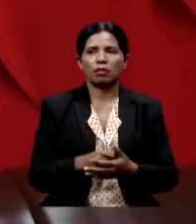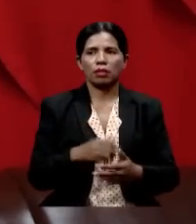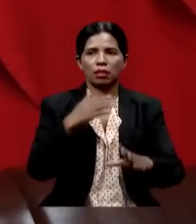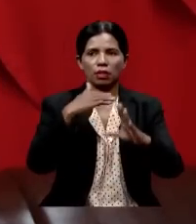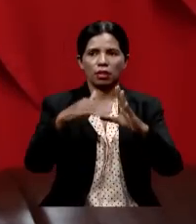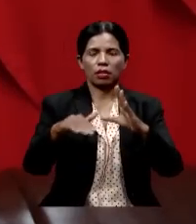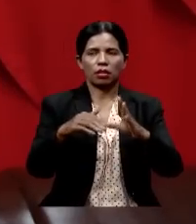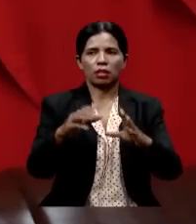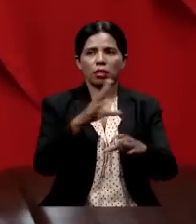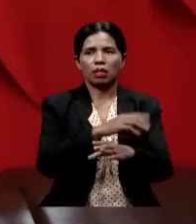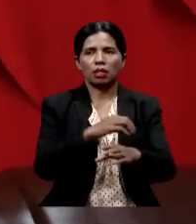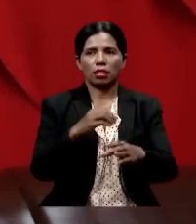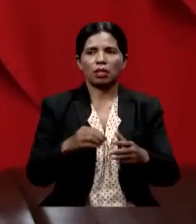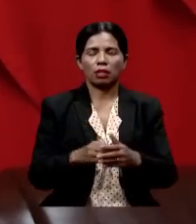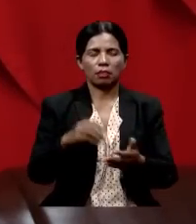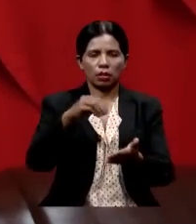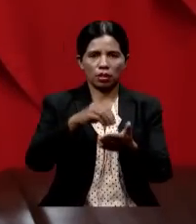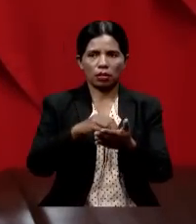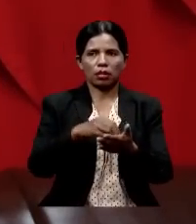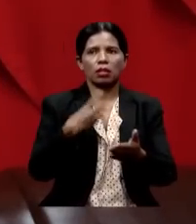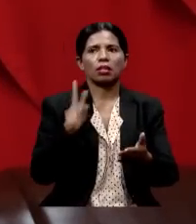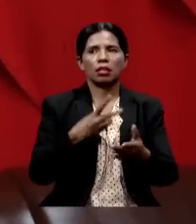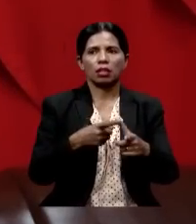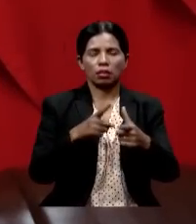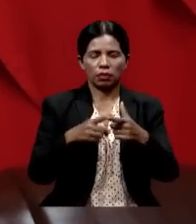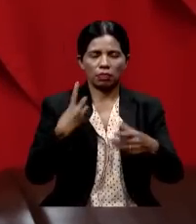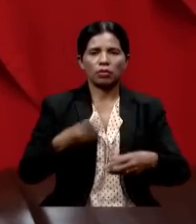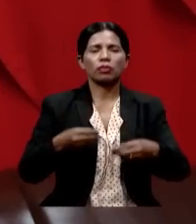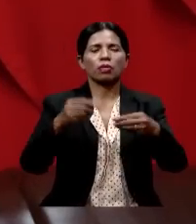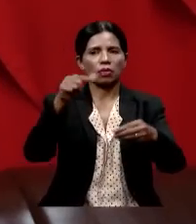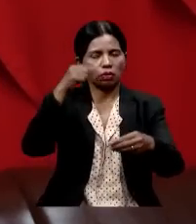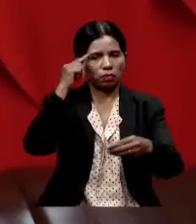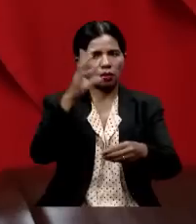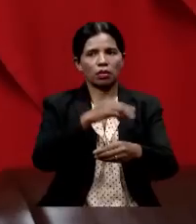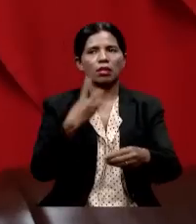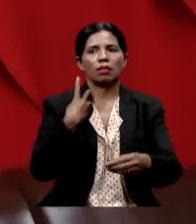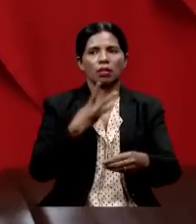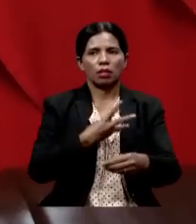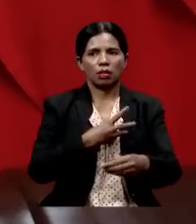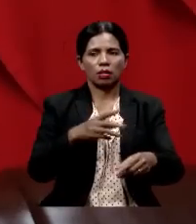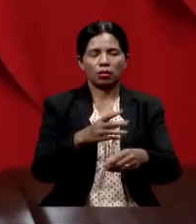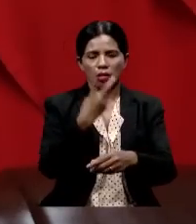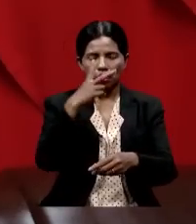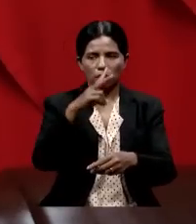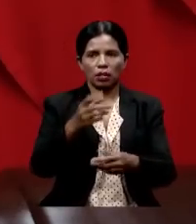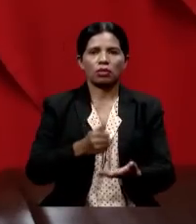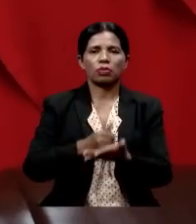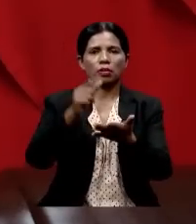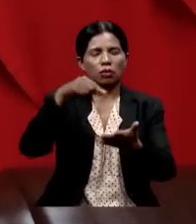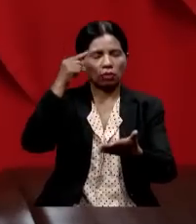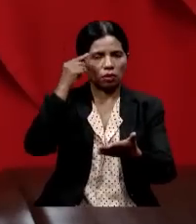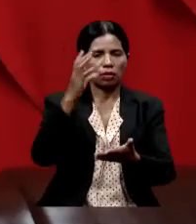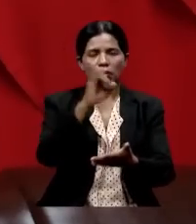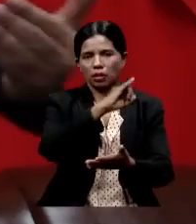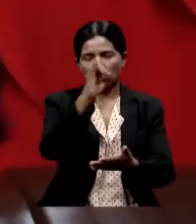bele marka nia lokalizasau di pus ami bele entrega ba governo kata durante ami halu anesan patrulia prato ajuda governo ami identifika